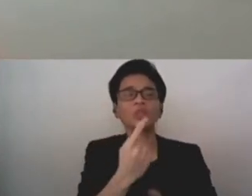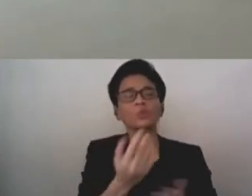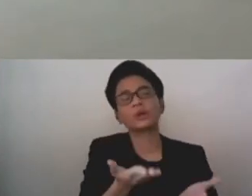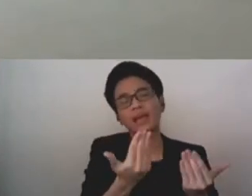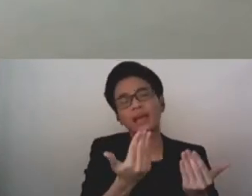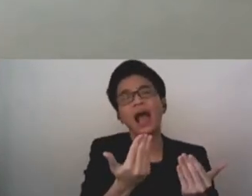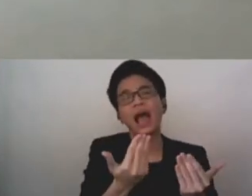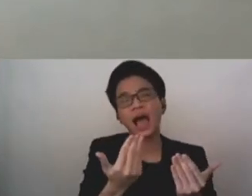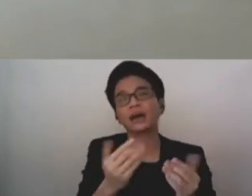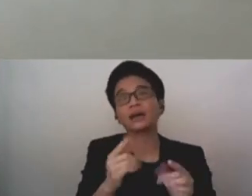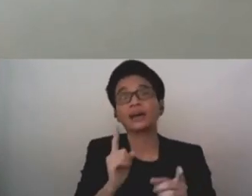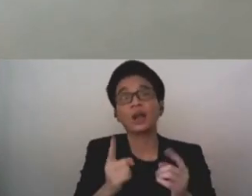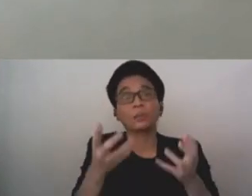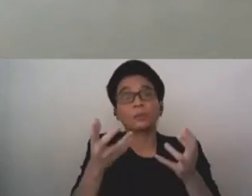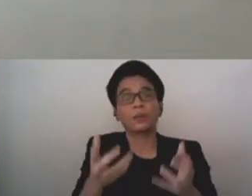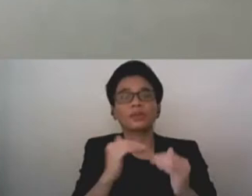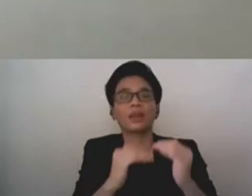sedikit, level 5 itu yang paling berat.